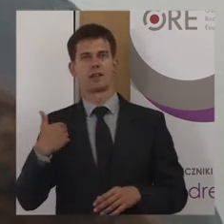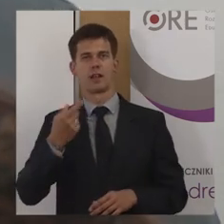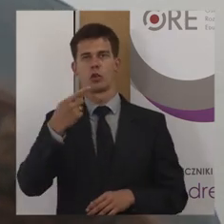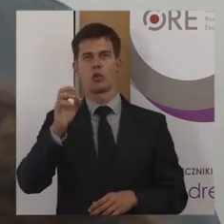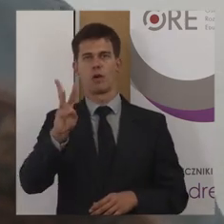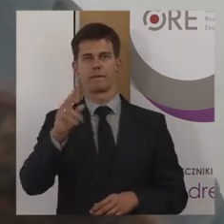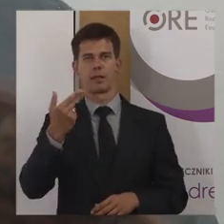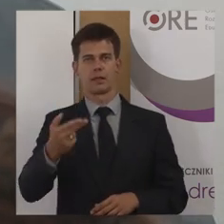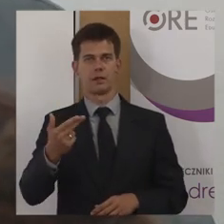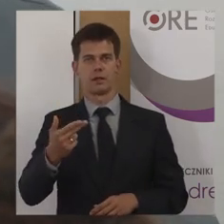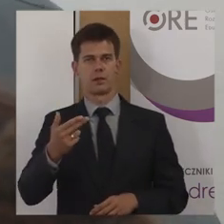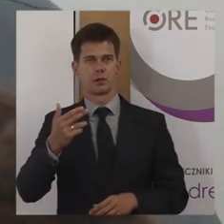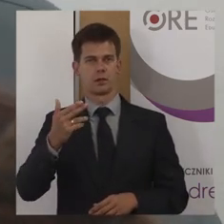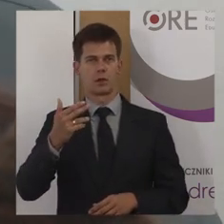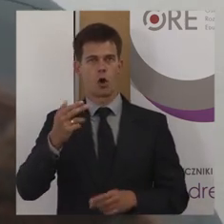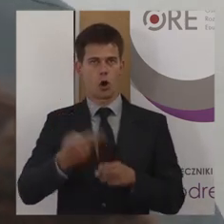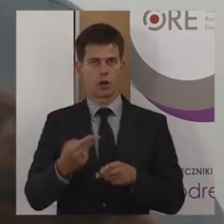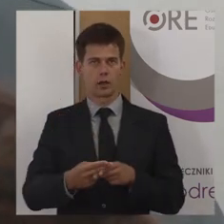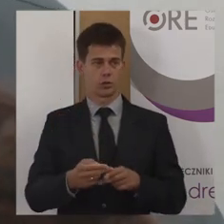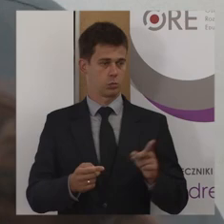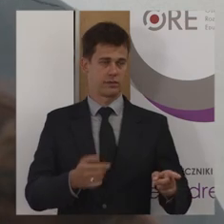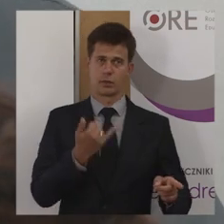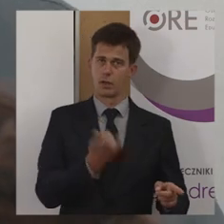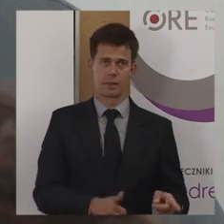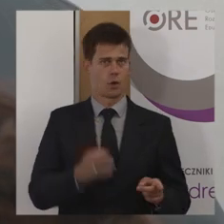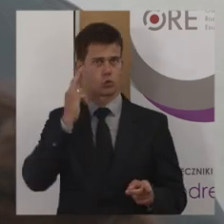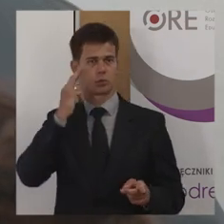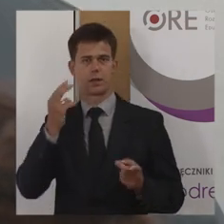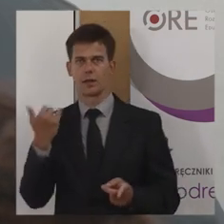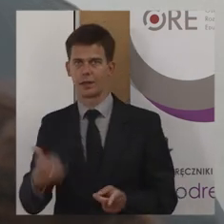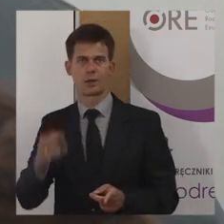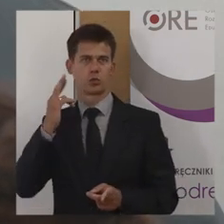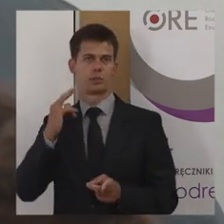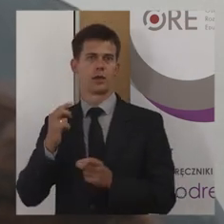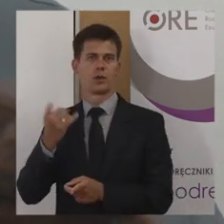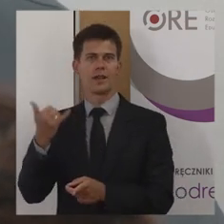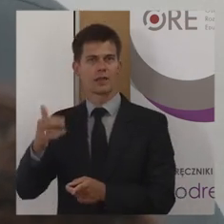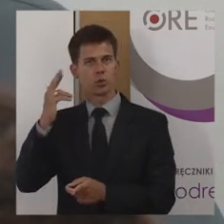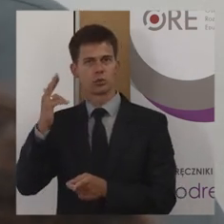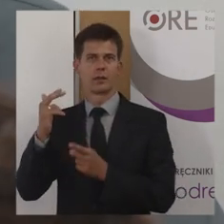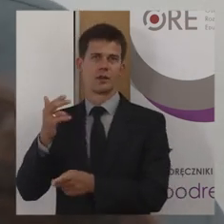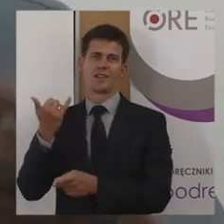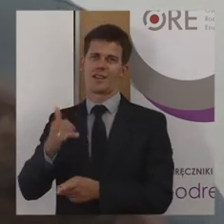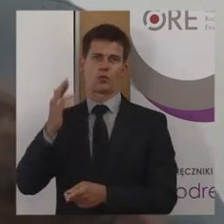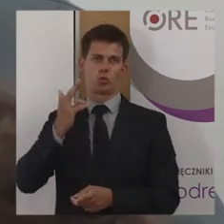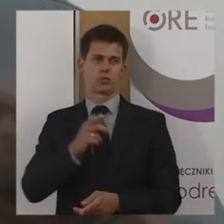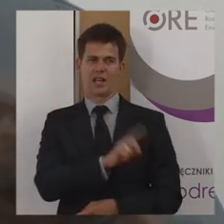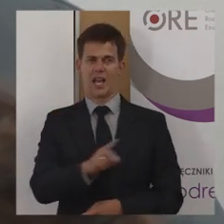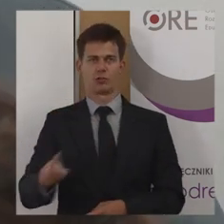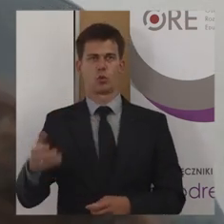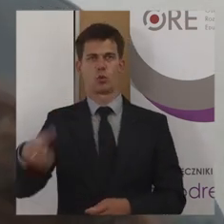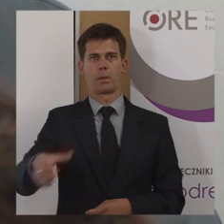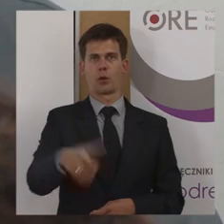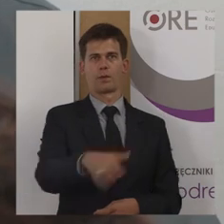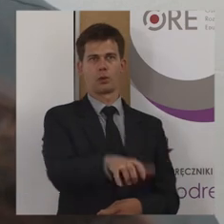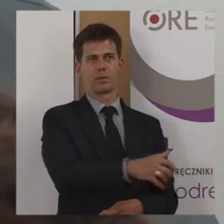ich percepcja, konstrukcja ich percepcji jest tak odmienna, że mówienie o czymś uniwersalnym, co będzie